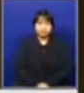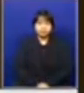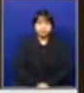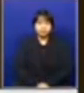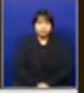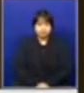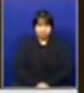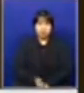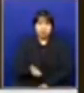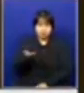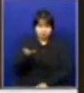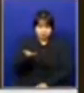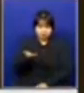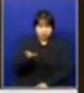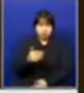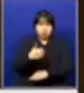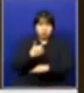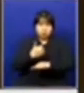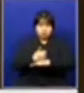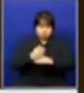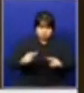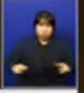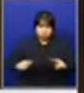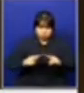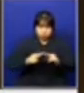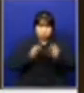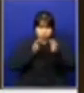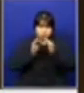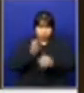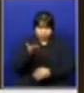ชิญท่านรัฐมนตรีจะชี้แจงใช่ไหมครับเชิญครับ